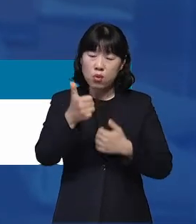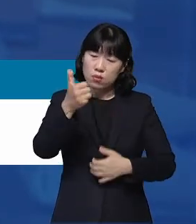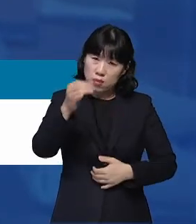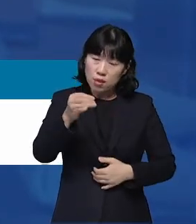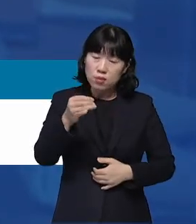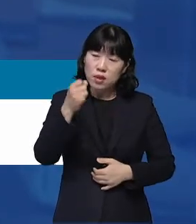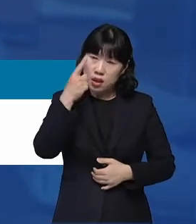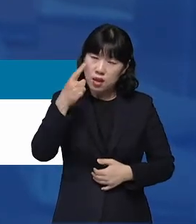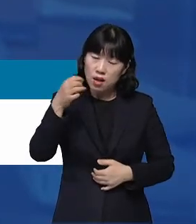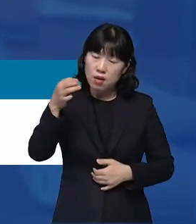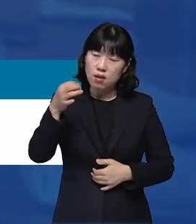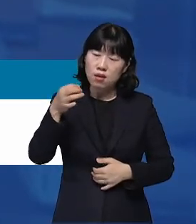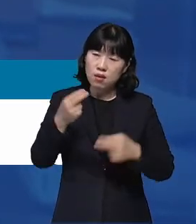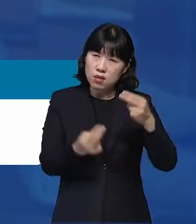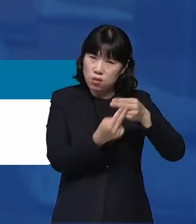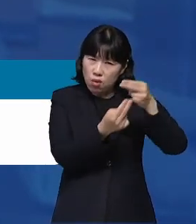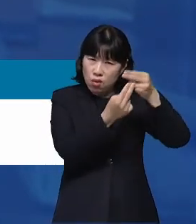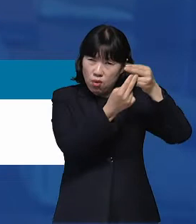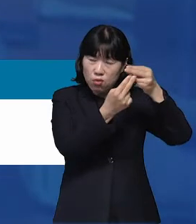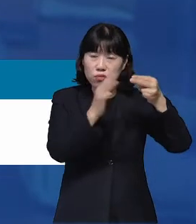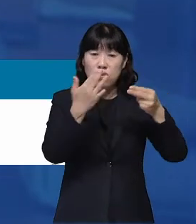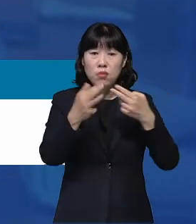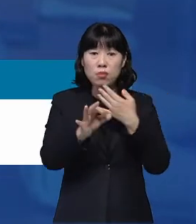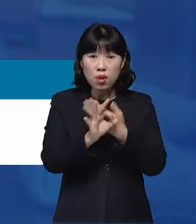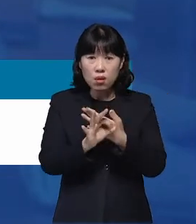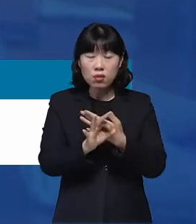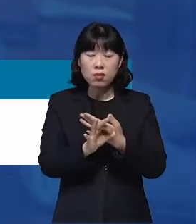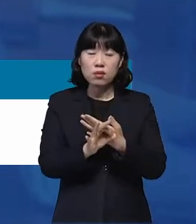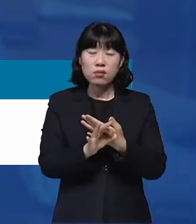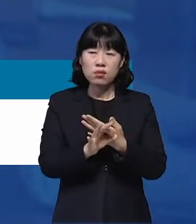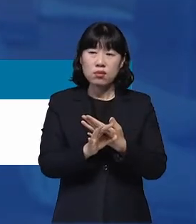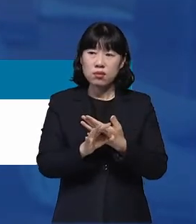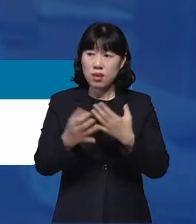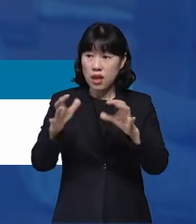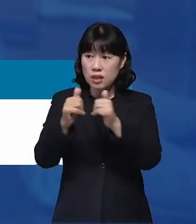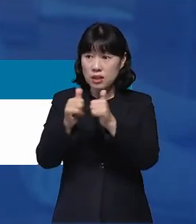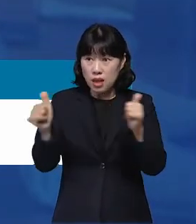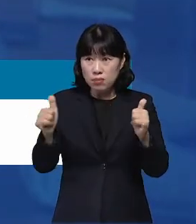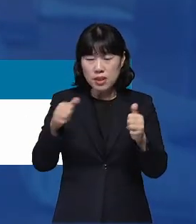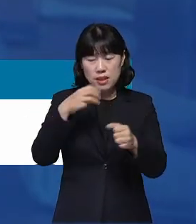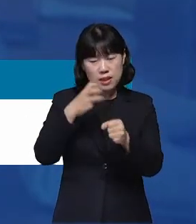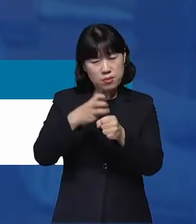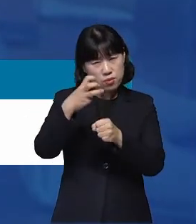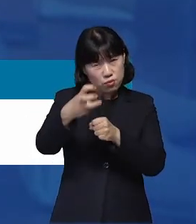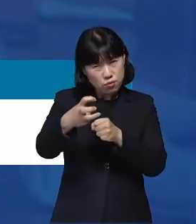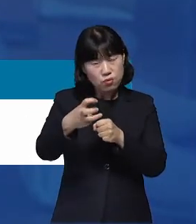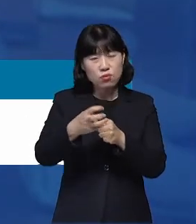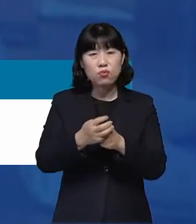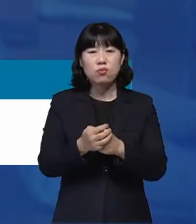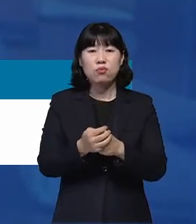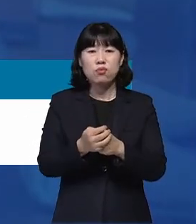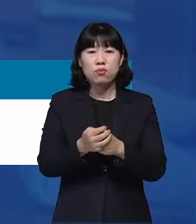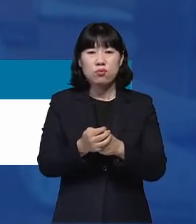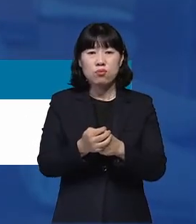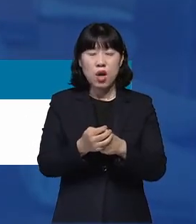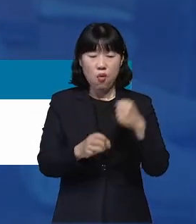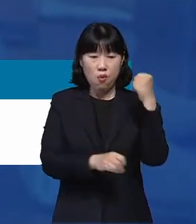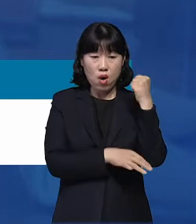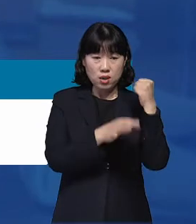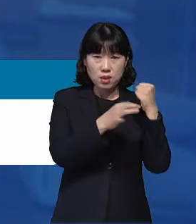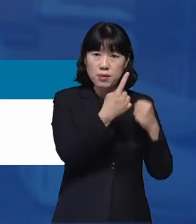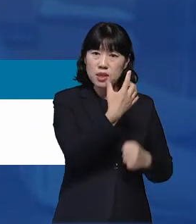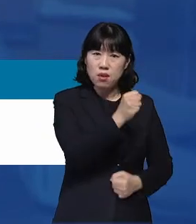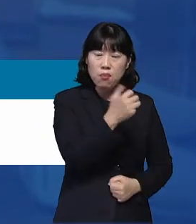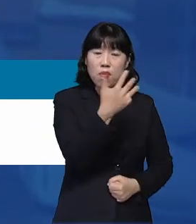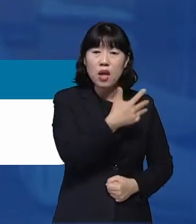매달 그 적립을 하게 되면 어우 리그 국민은 30년 뒤에는 어 원금은 1억